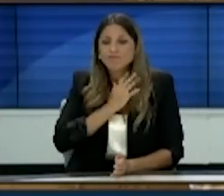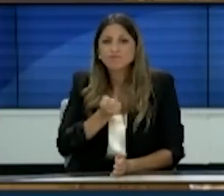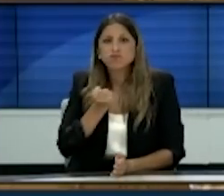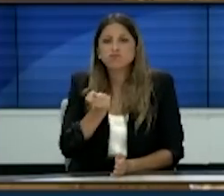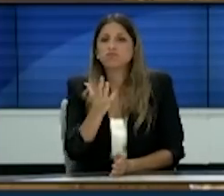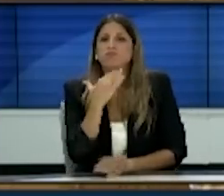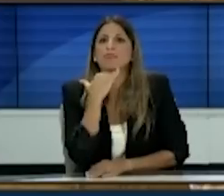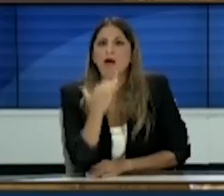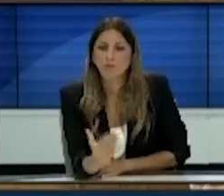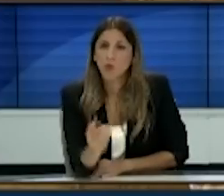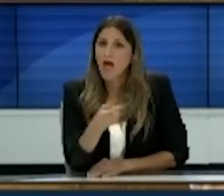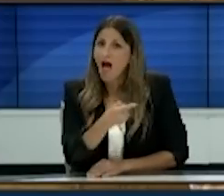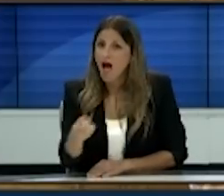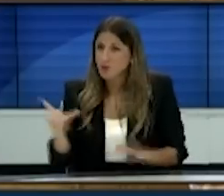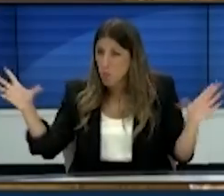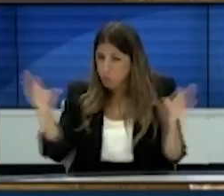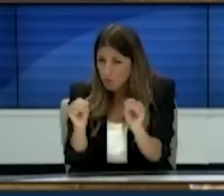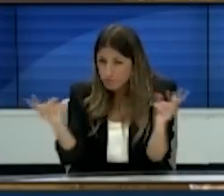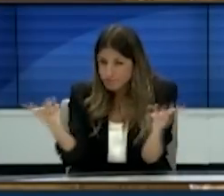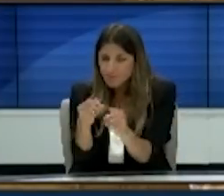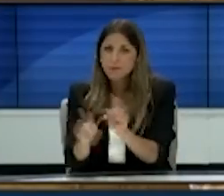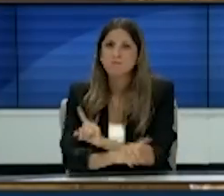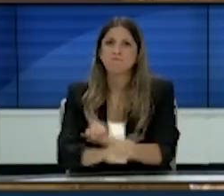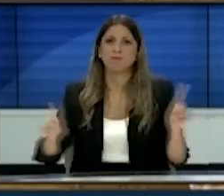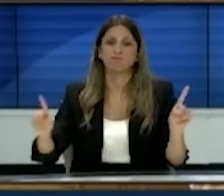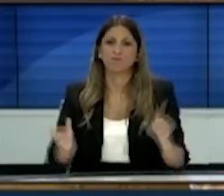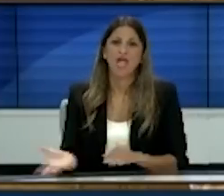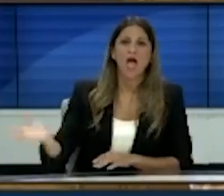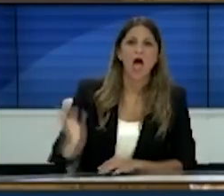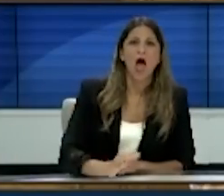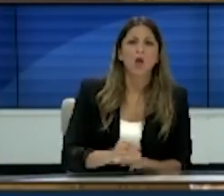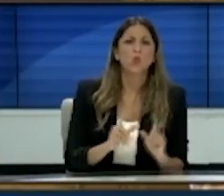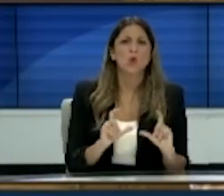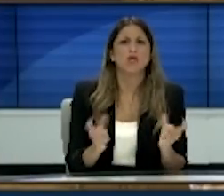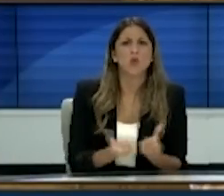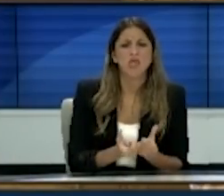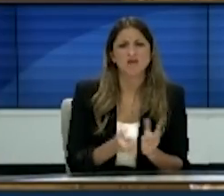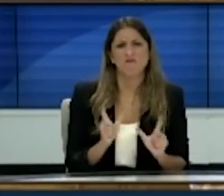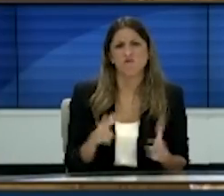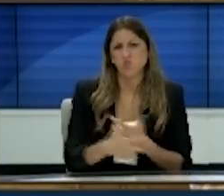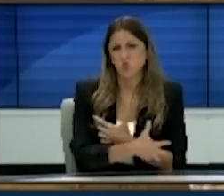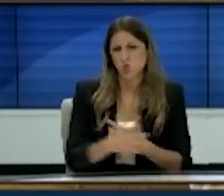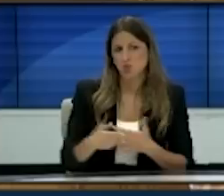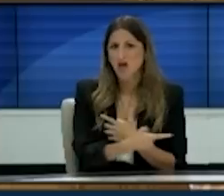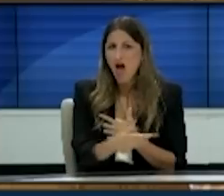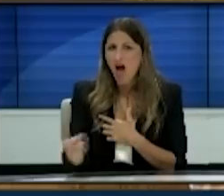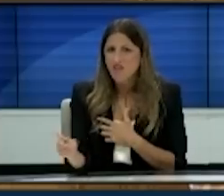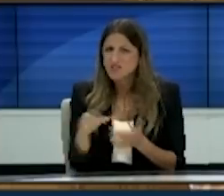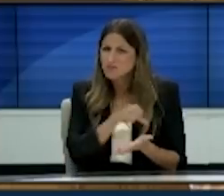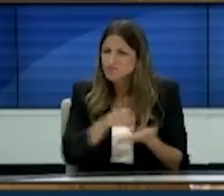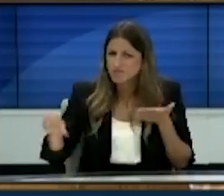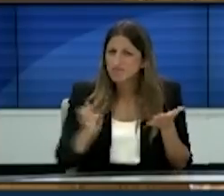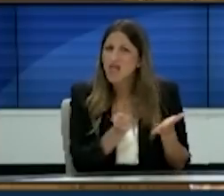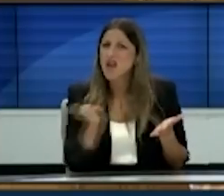στους υπέρογκους λογαριασμούς, διαγραφή χρεών για τα λαϊκά νοικοκυριά και τους επαγγελματίες. Μπορείς να